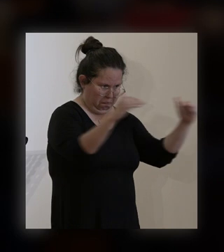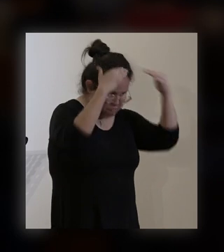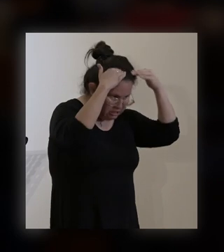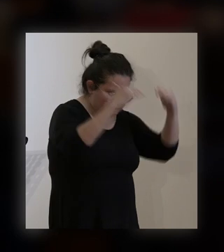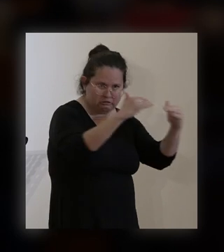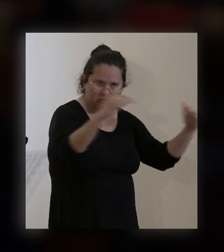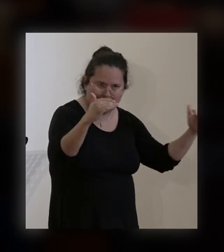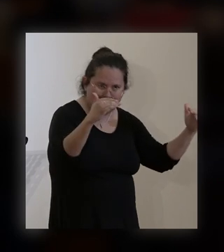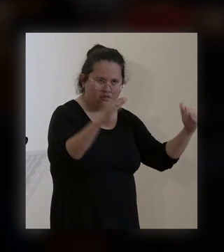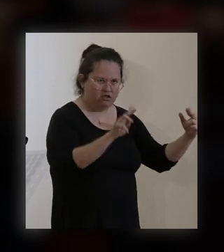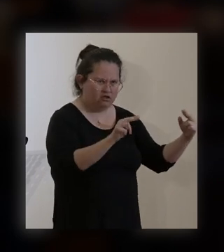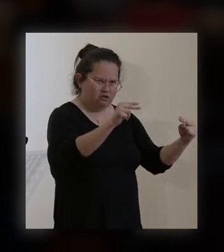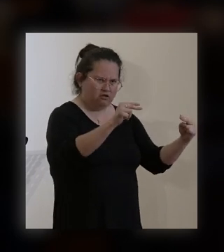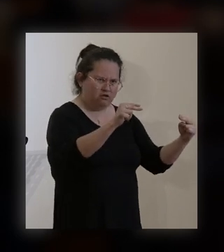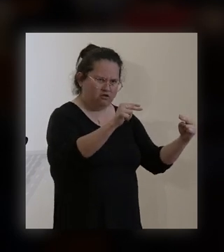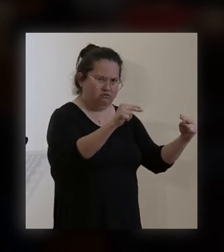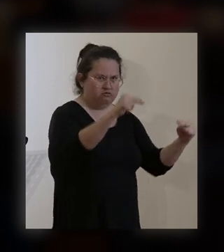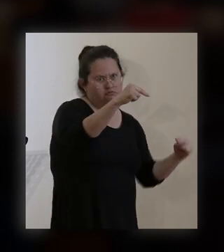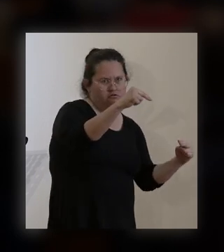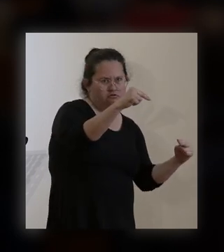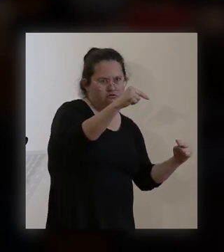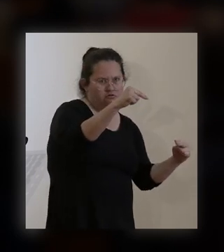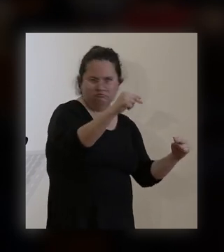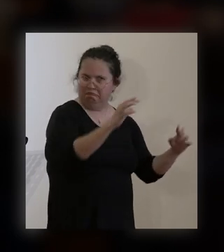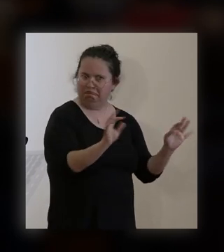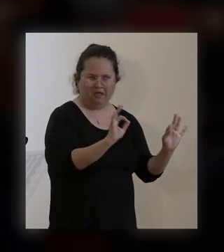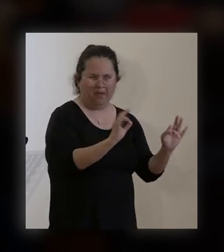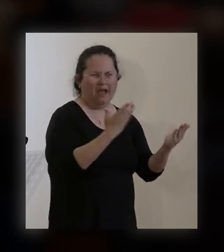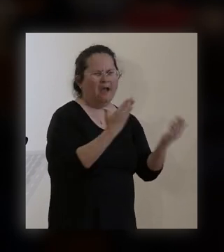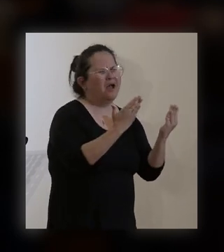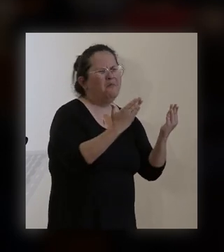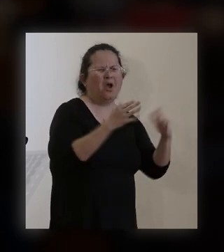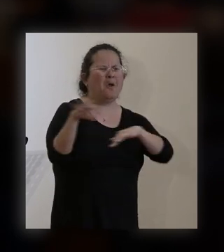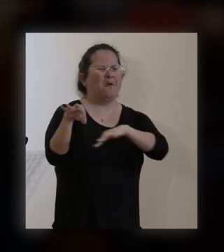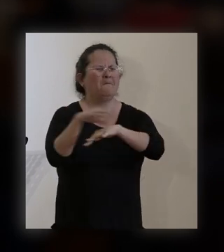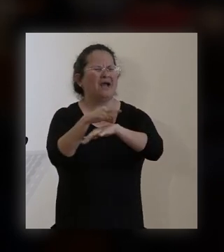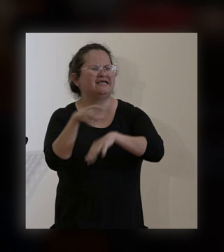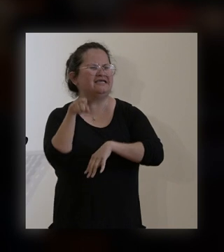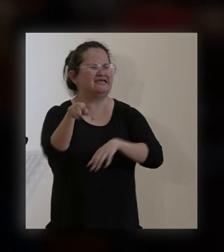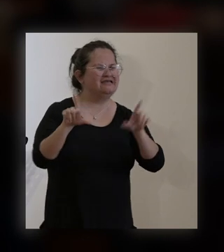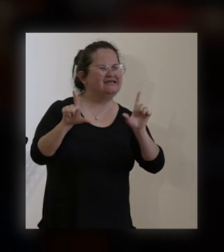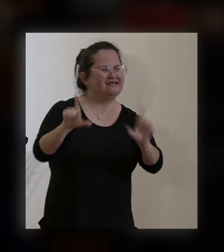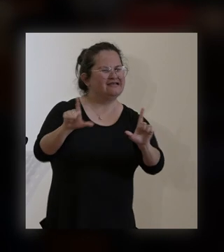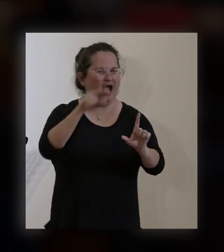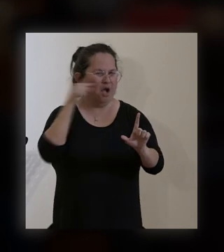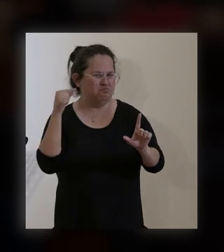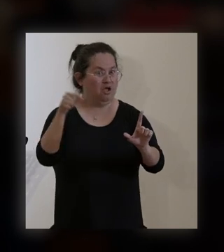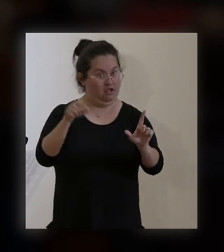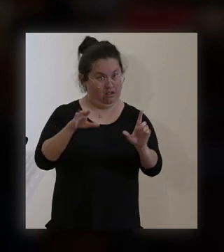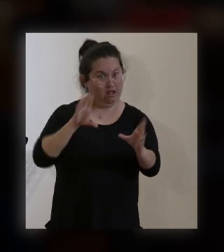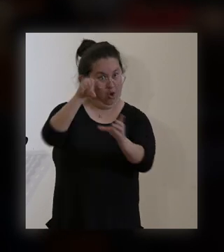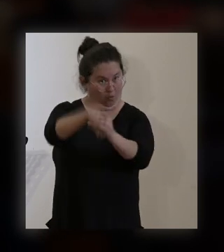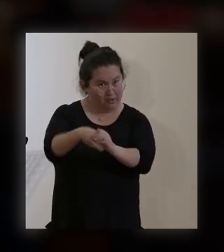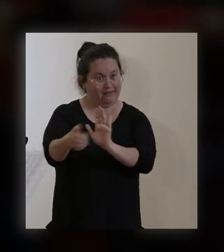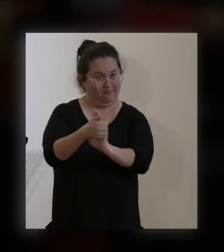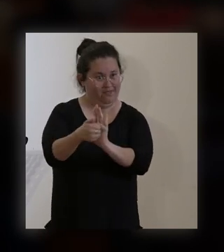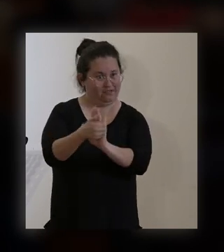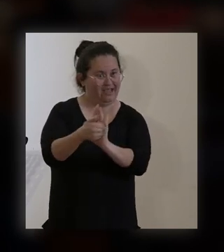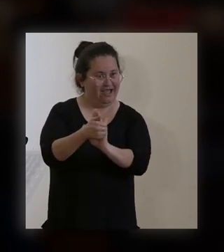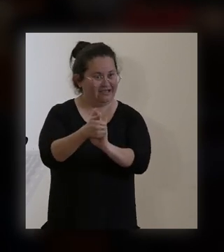sa propriétaire comme on le voit dans le tableau de son époux ou un petit garçon qui est aussi un esclave, regarde